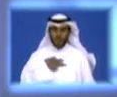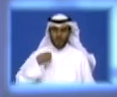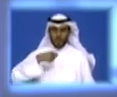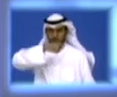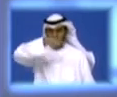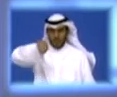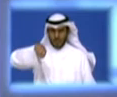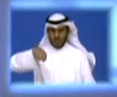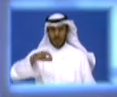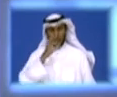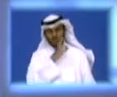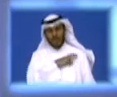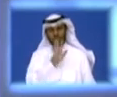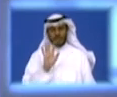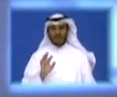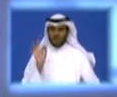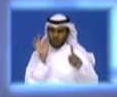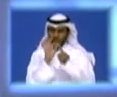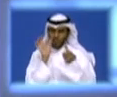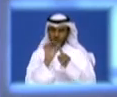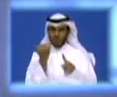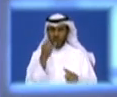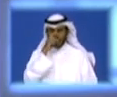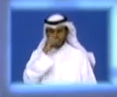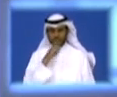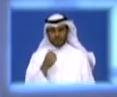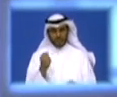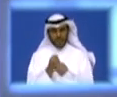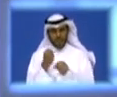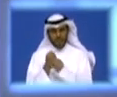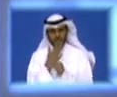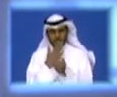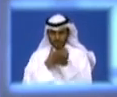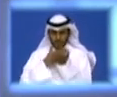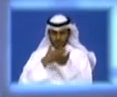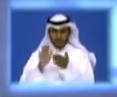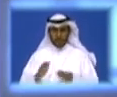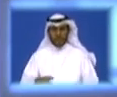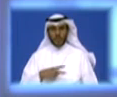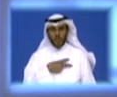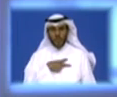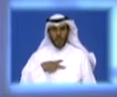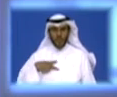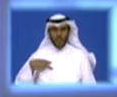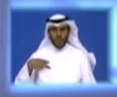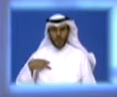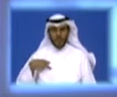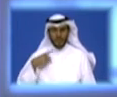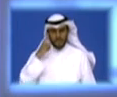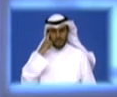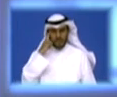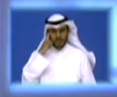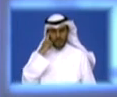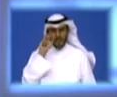البلاد للمنفعة العامة اختصاص أصيل لإدارة نزع الملكية العامة، وليس هناك توجه